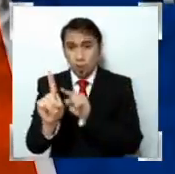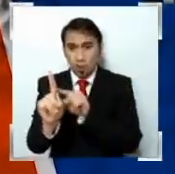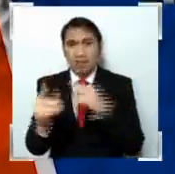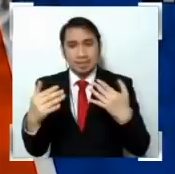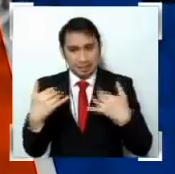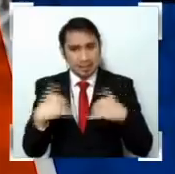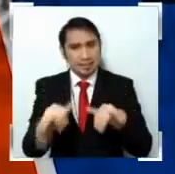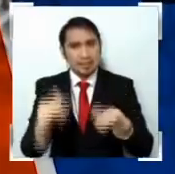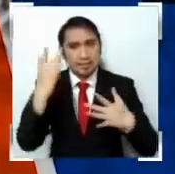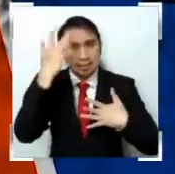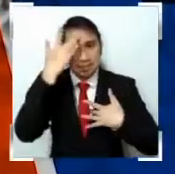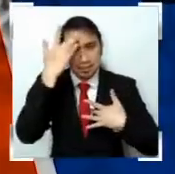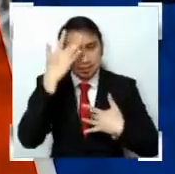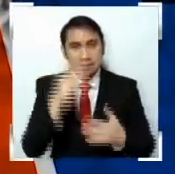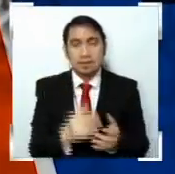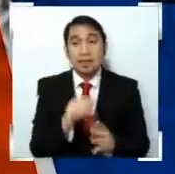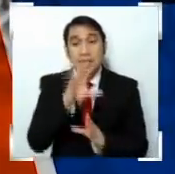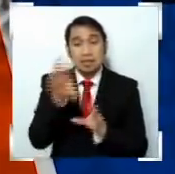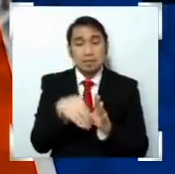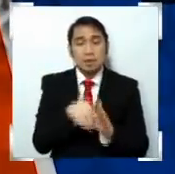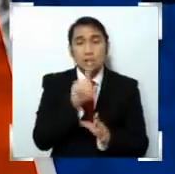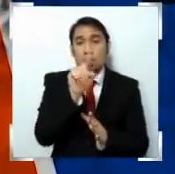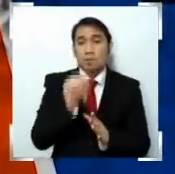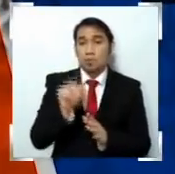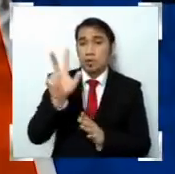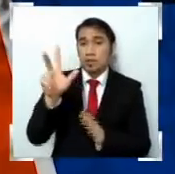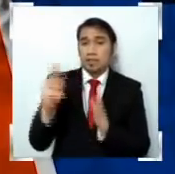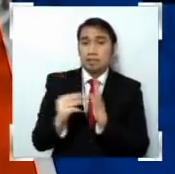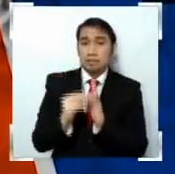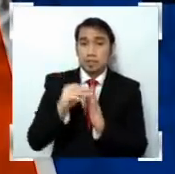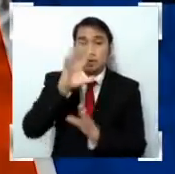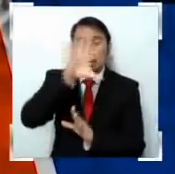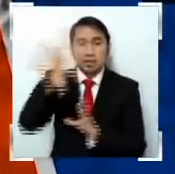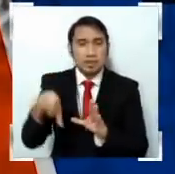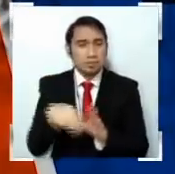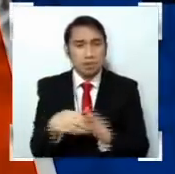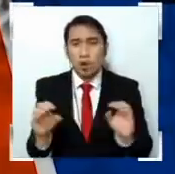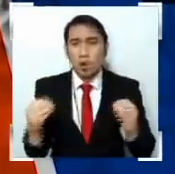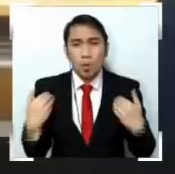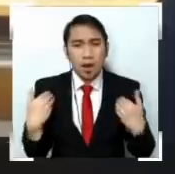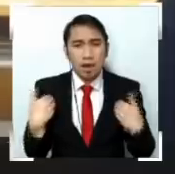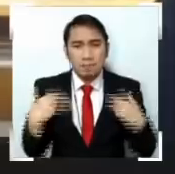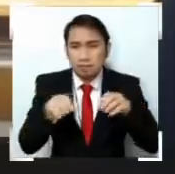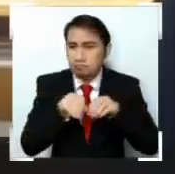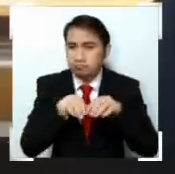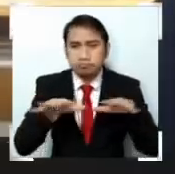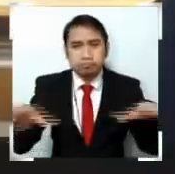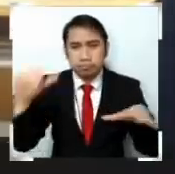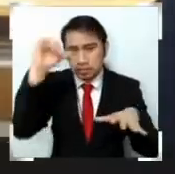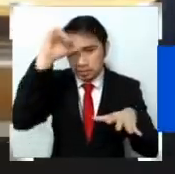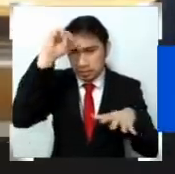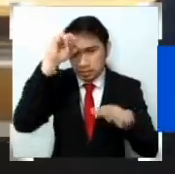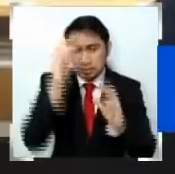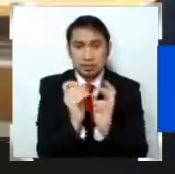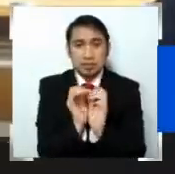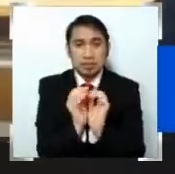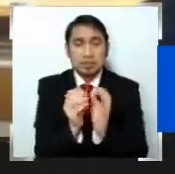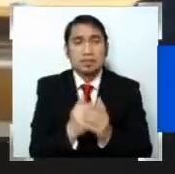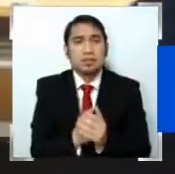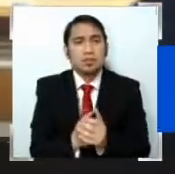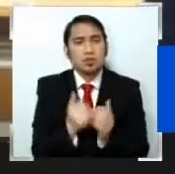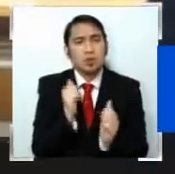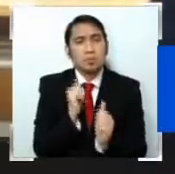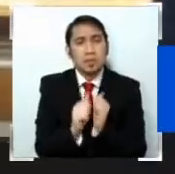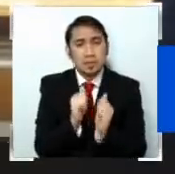mahigit 1.3 million COVID cases sa bansa. Wala pa namang local transmission ng Delta variant. Puro returning overseas Filipinos